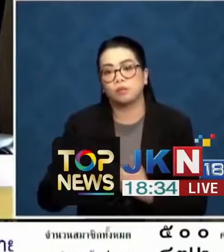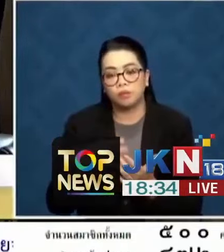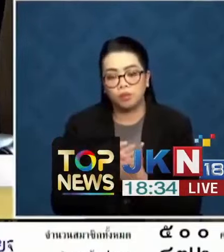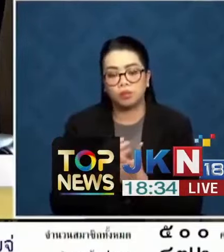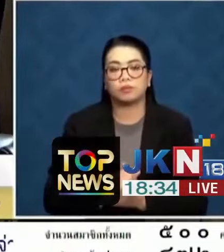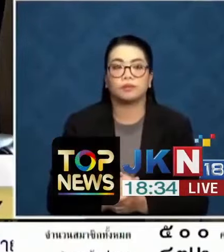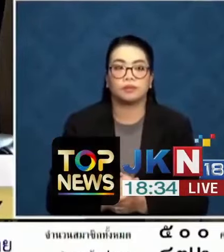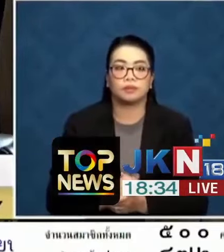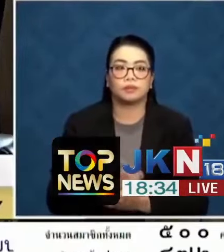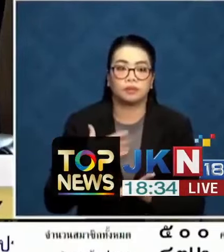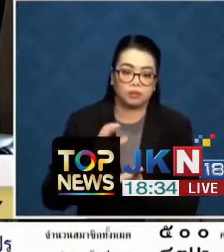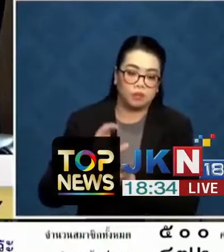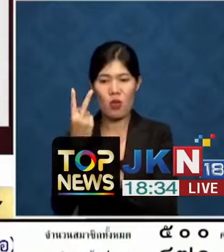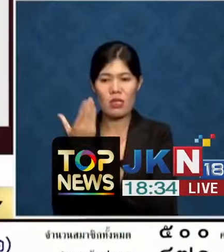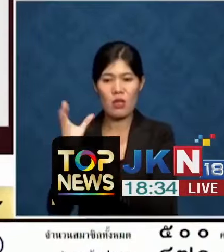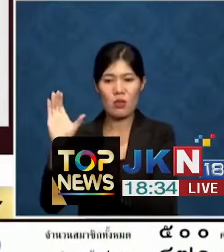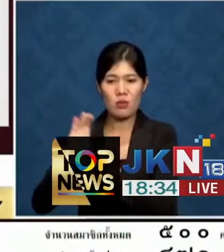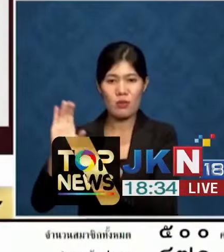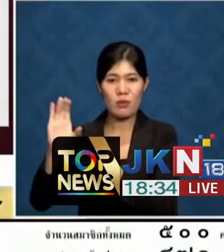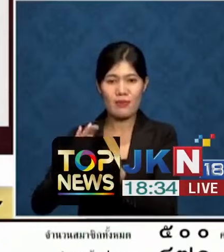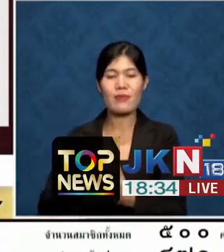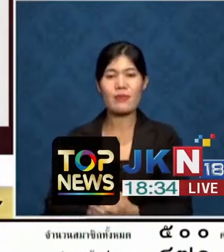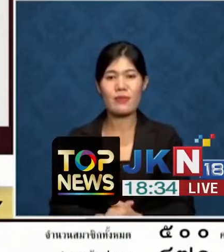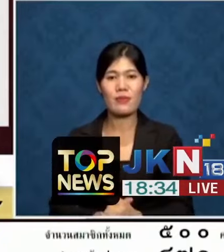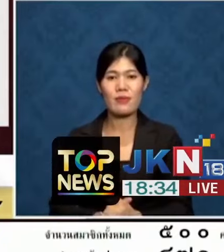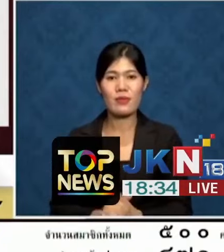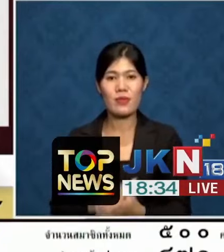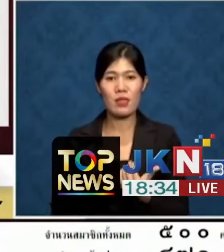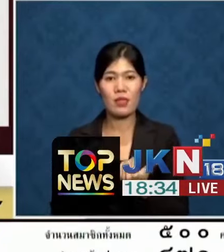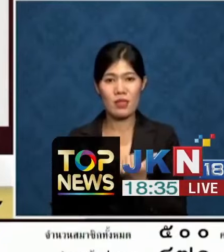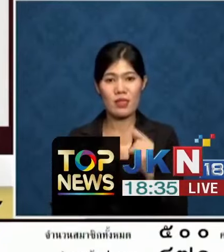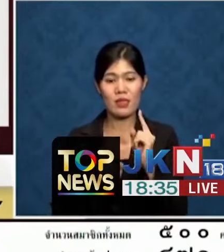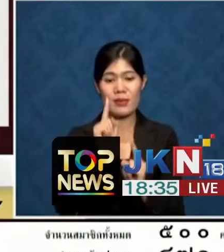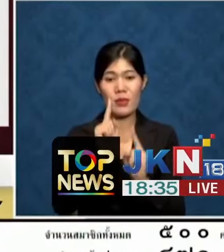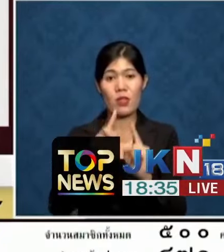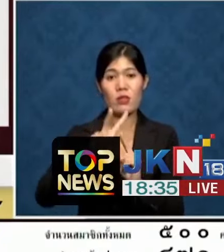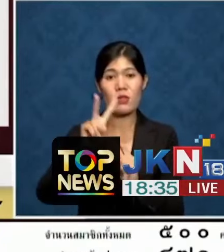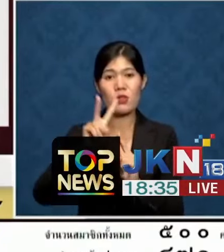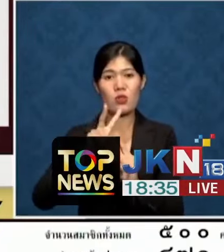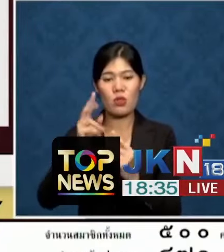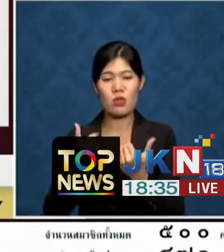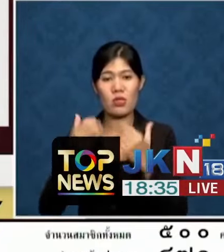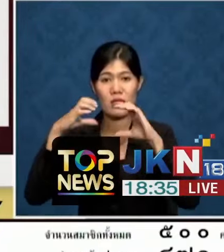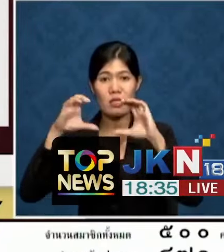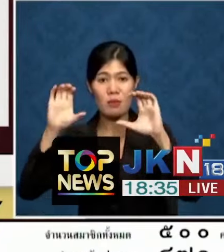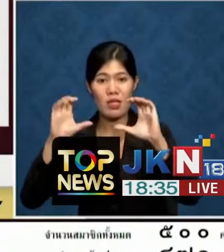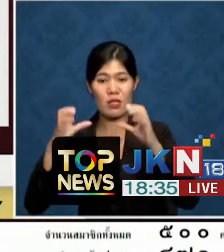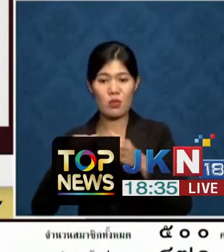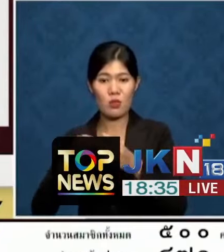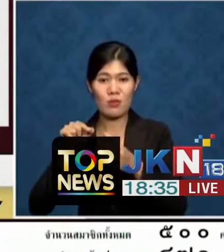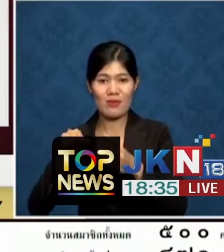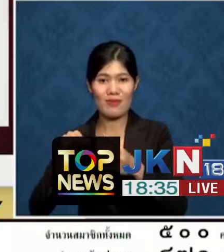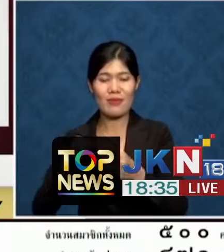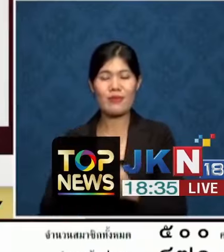เนี่ยอันนี้สสบัญชีรายชื่อครับก็ลุกขึ้นอภิปรายนะบอกว่ารัฐบาลเนี่ยเสพติดการขาดดุล